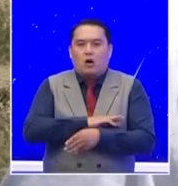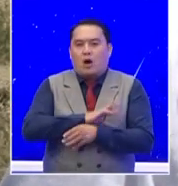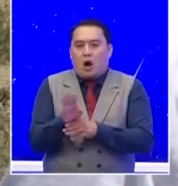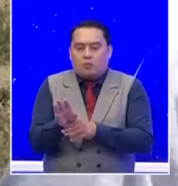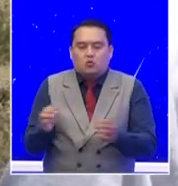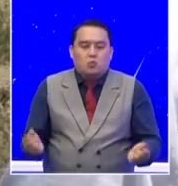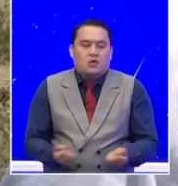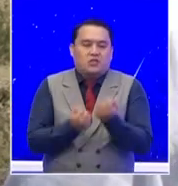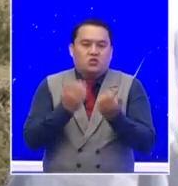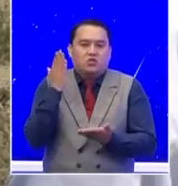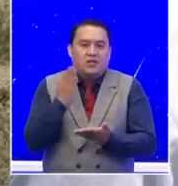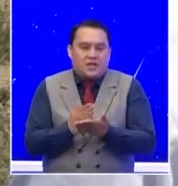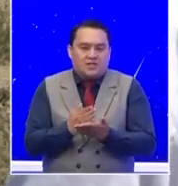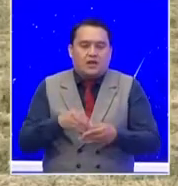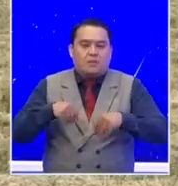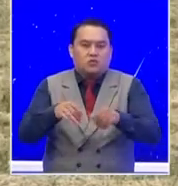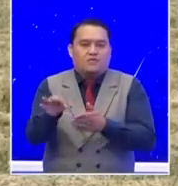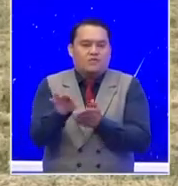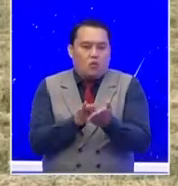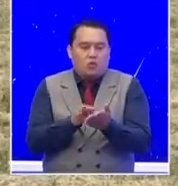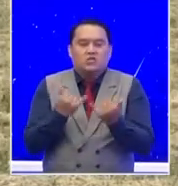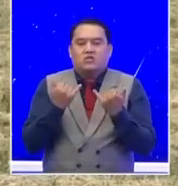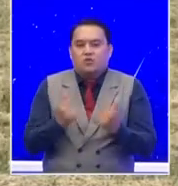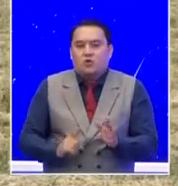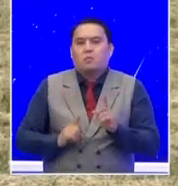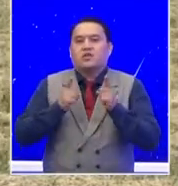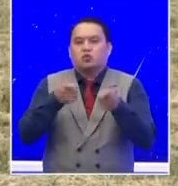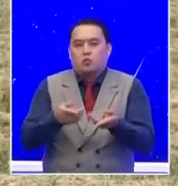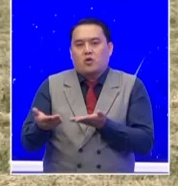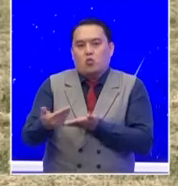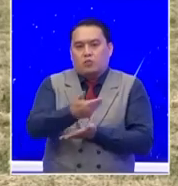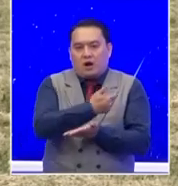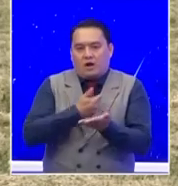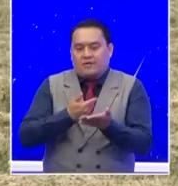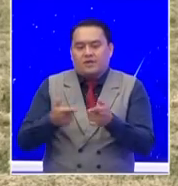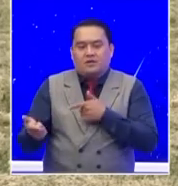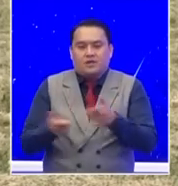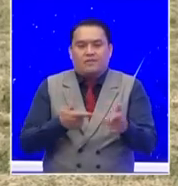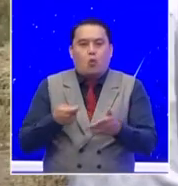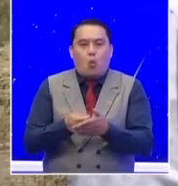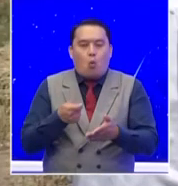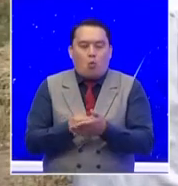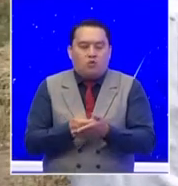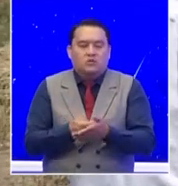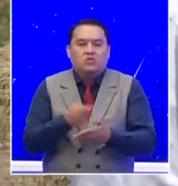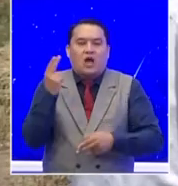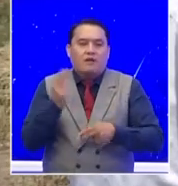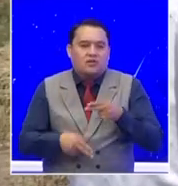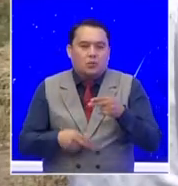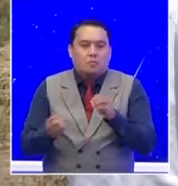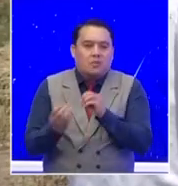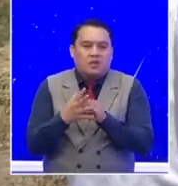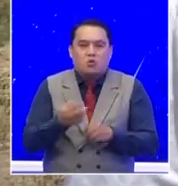колоссальную поддержку и посеяли все вовремя и вот теперь своевременная заготовка кормов идет ucoz люцерны завершив до